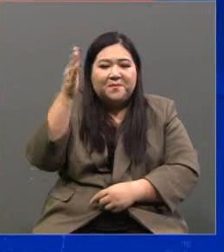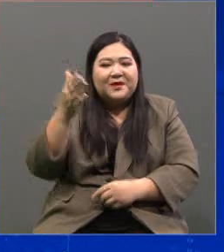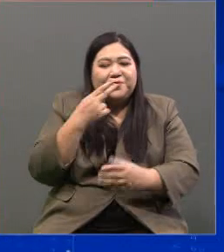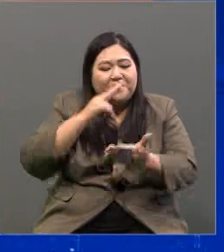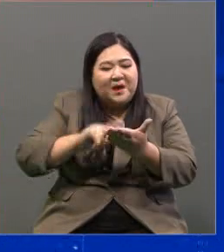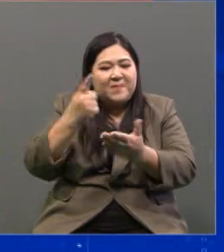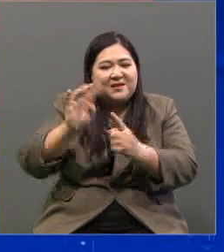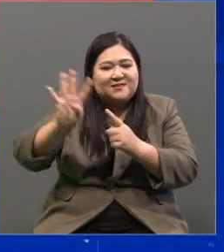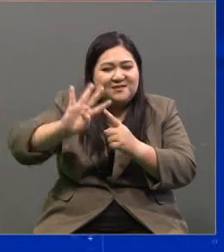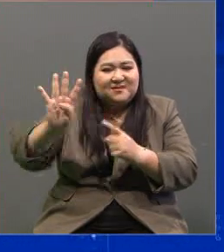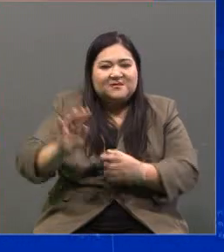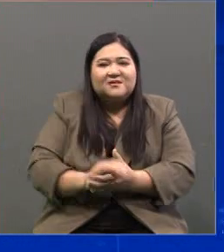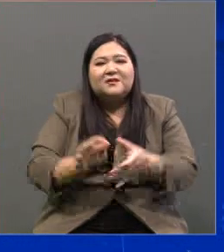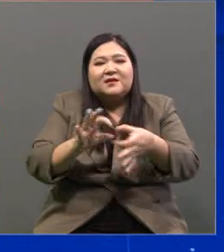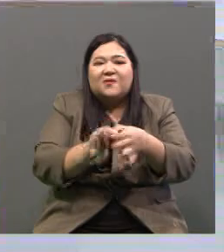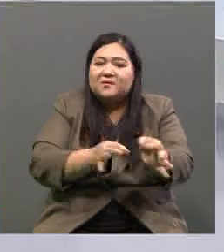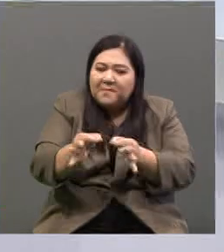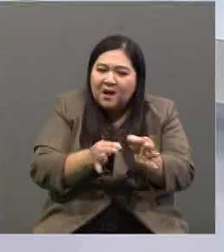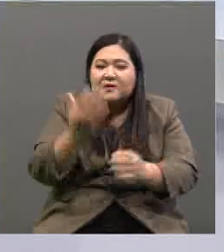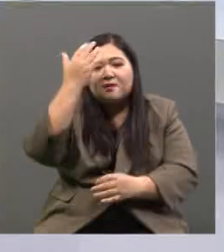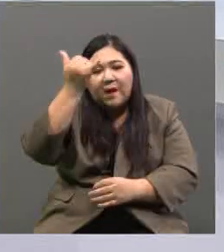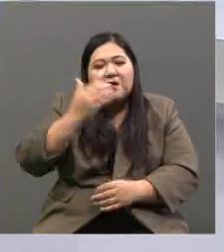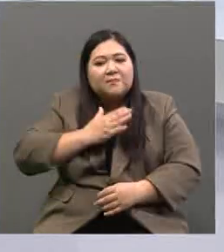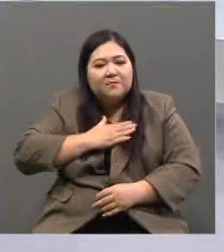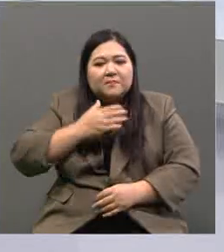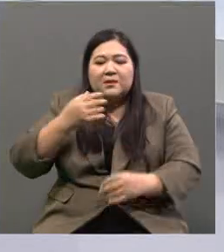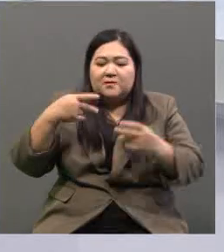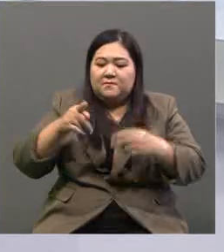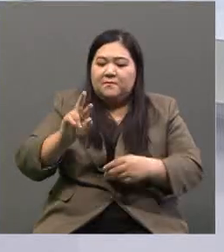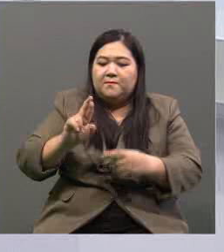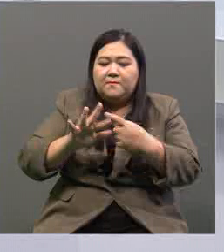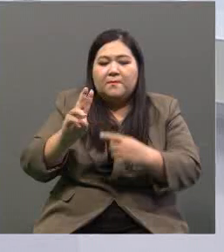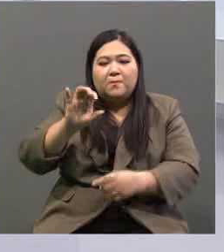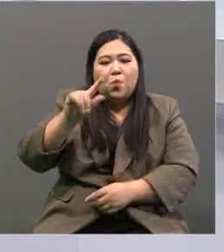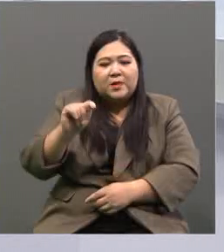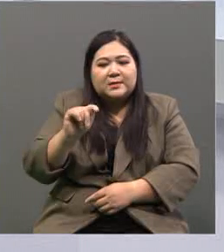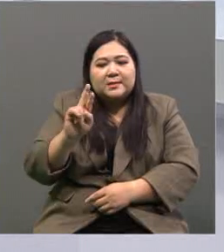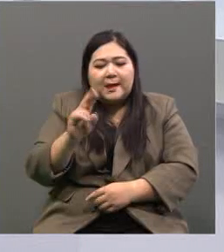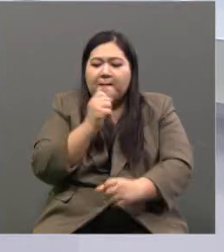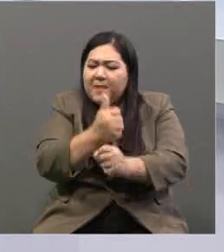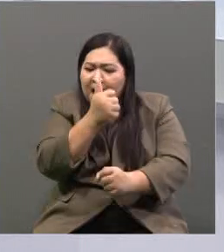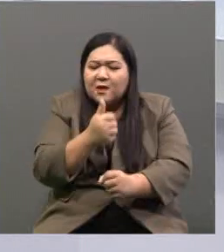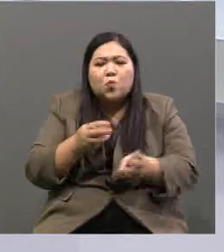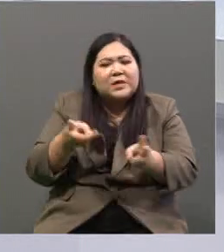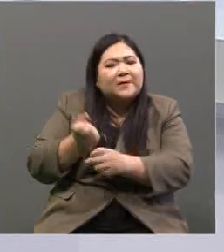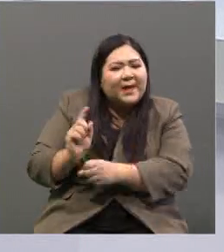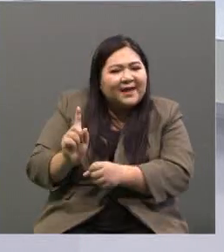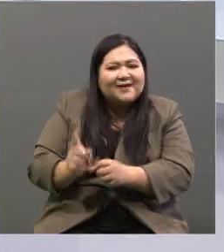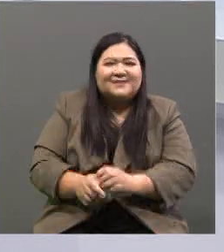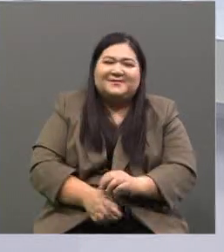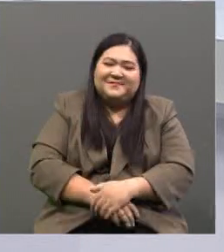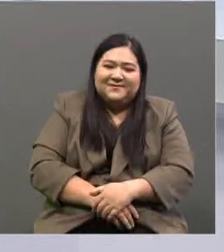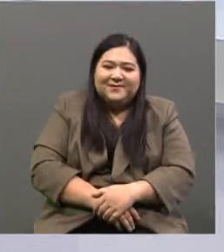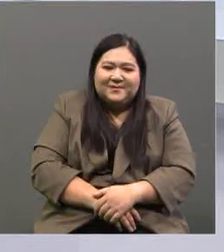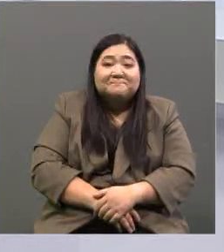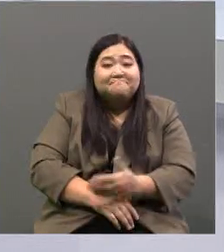ที่4ที่จะชี้แจงกันต่อไปว่าทำไมผมถึงทำได้และทำได้เนี่ยจะมีวิธีการอย่างไรนั่นเอง อ้าวก็